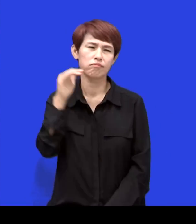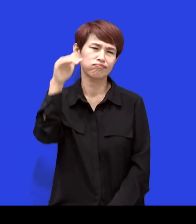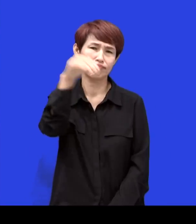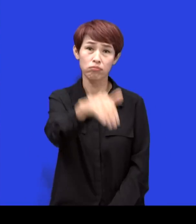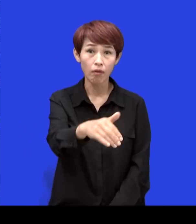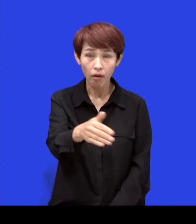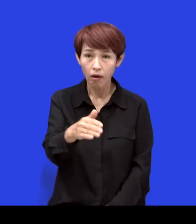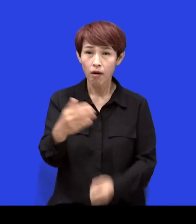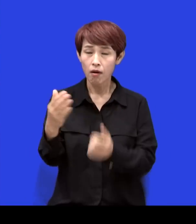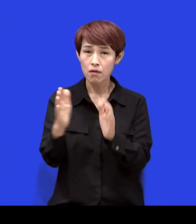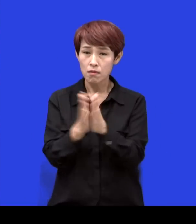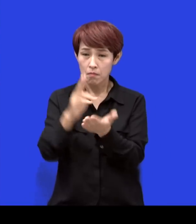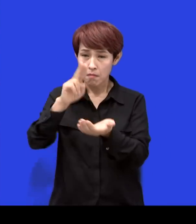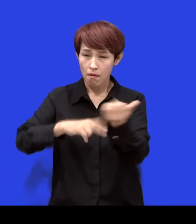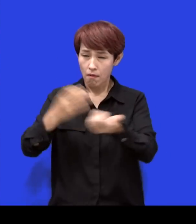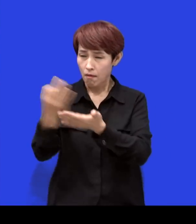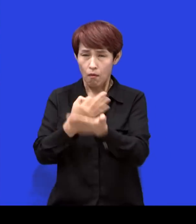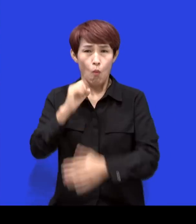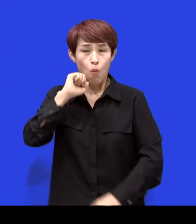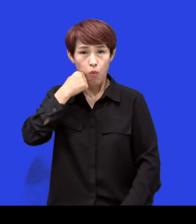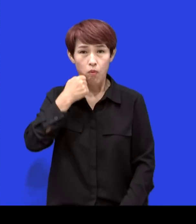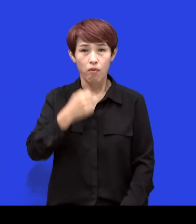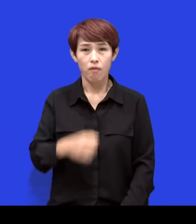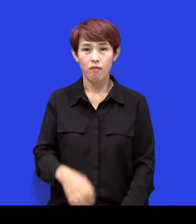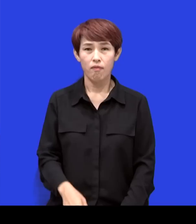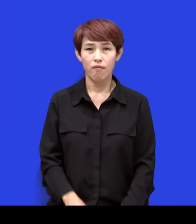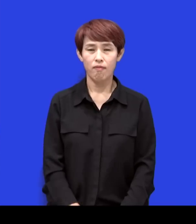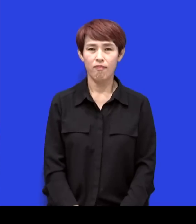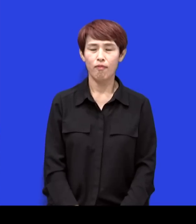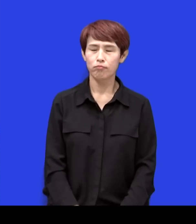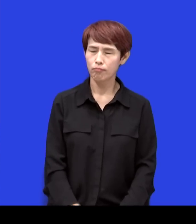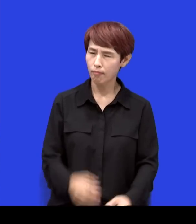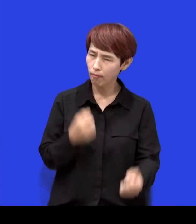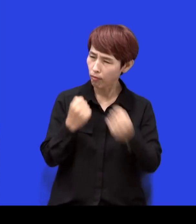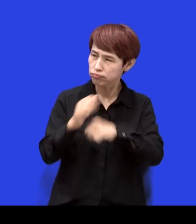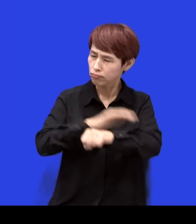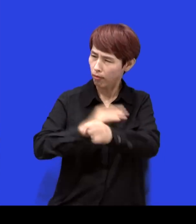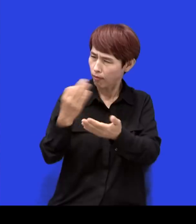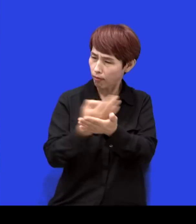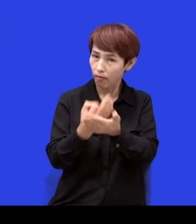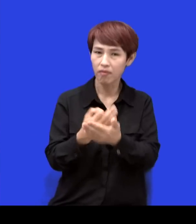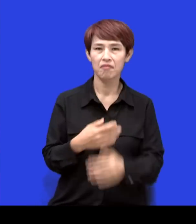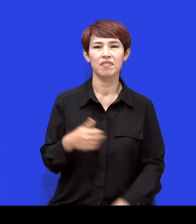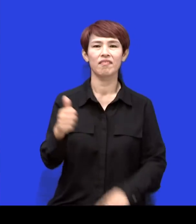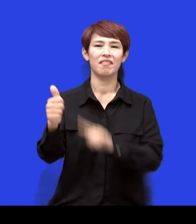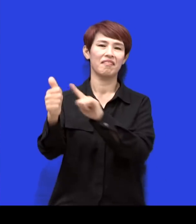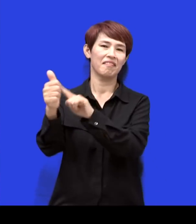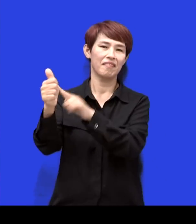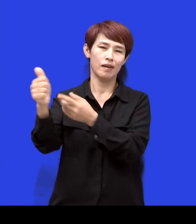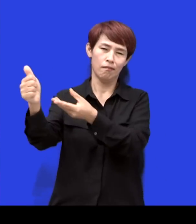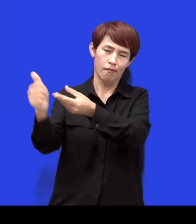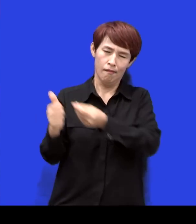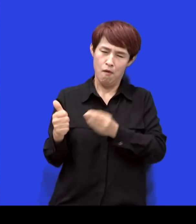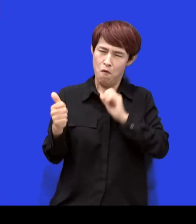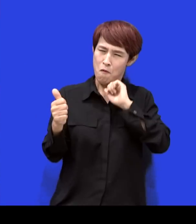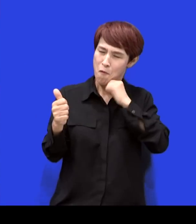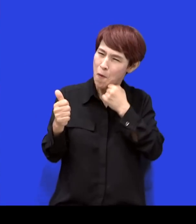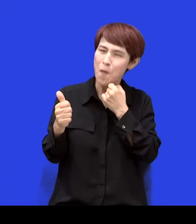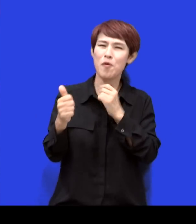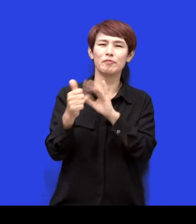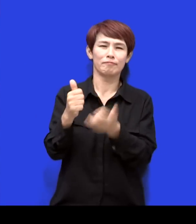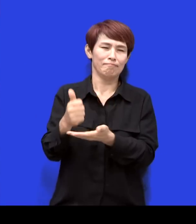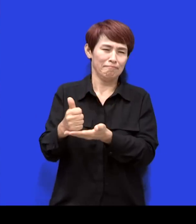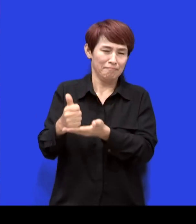나가거든요. 네네네. 많이 하셨어요. 이분 요즘 모시기 제일 힘들다고 할 정도로 그러니까요. 전국의 도서관에서 계속 찾고 계신 분이에요. 예.